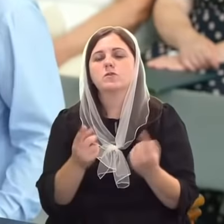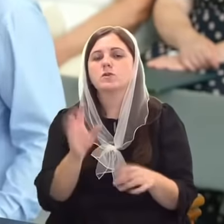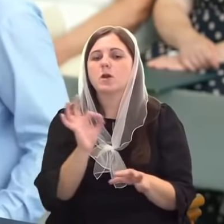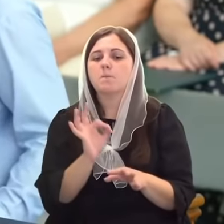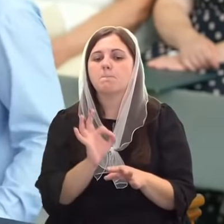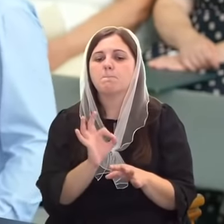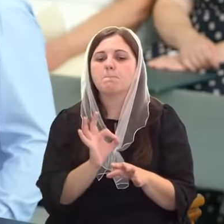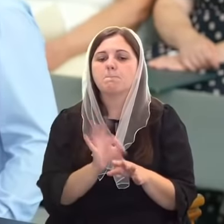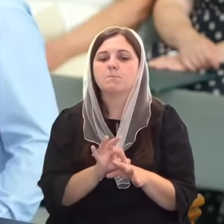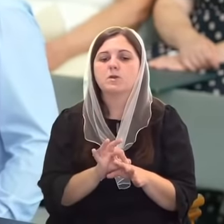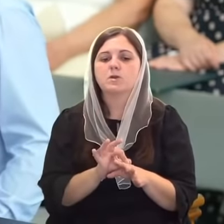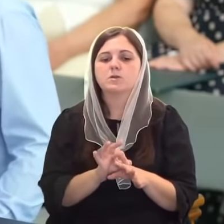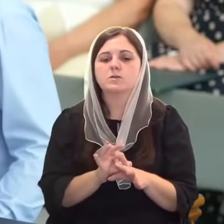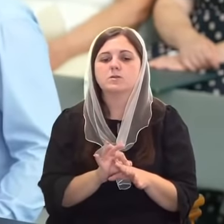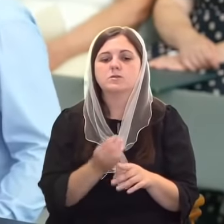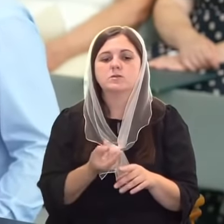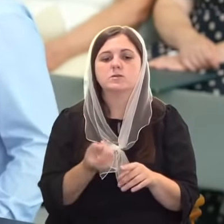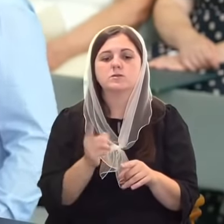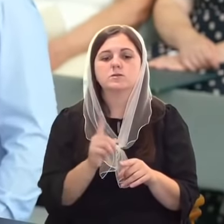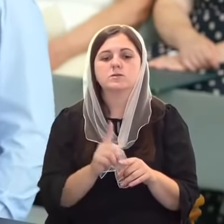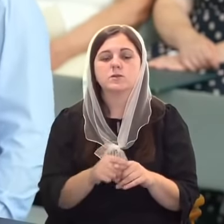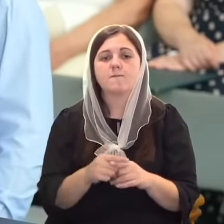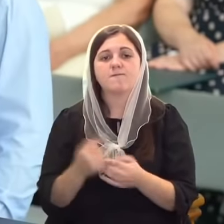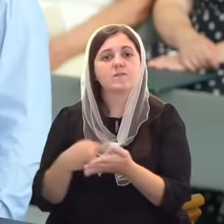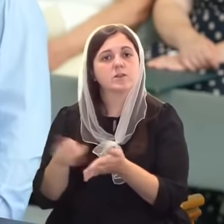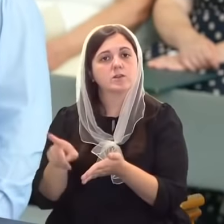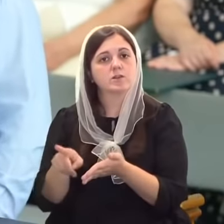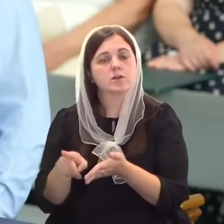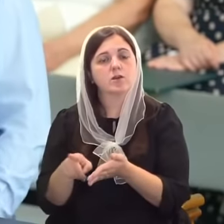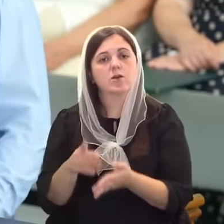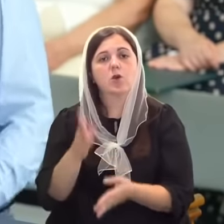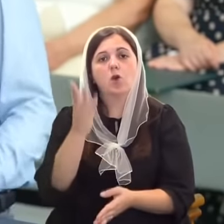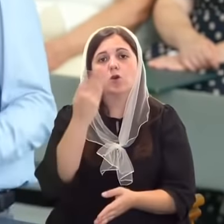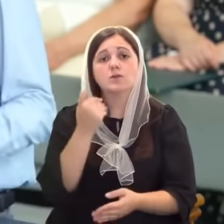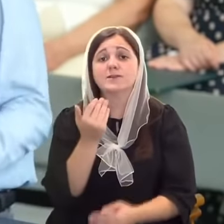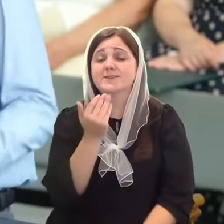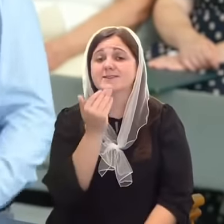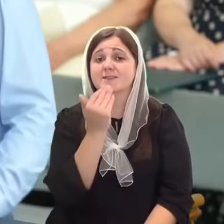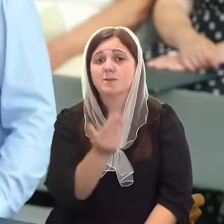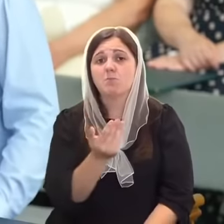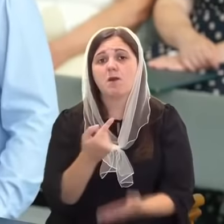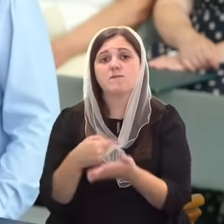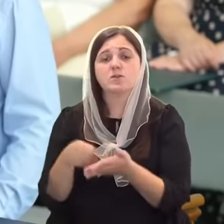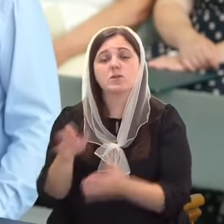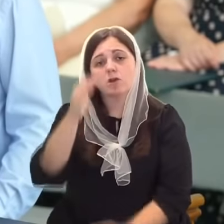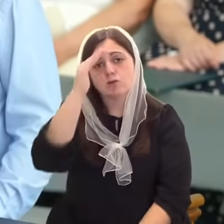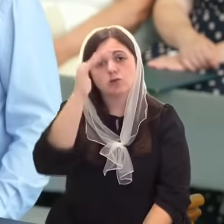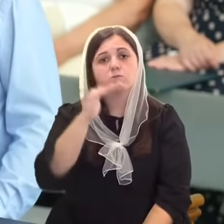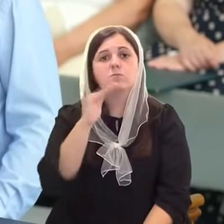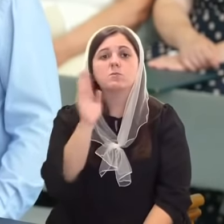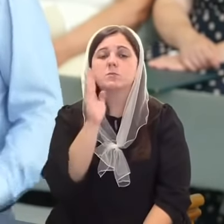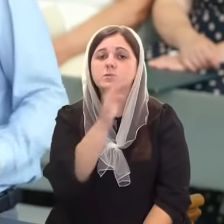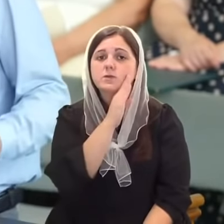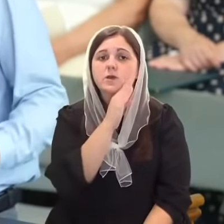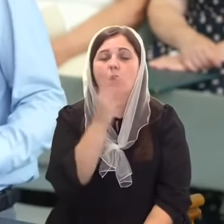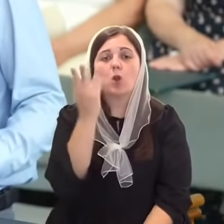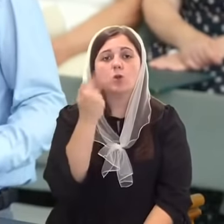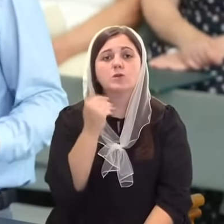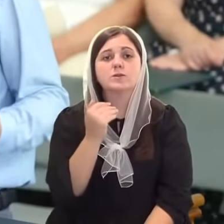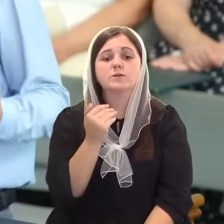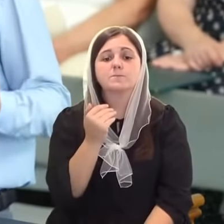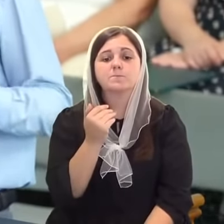наверное, самая большая рана – это отверженность. Это когда тебя отвергают родители. Это